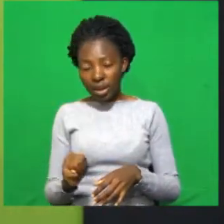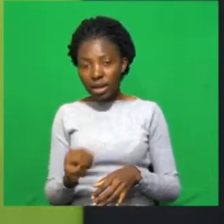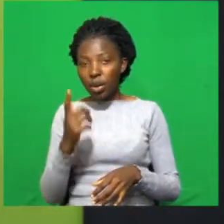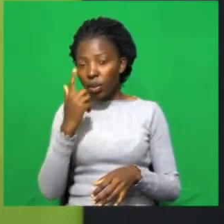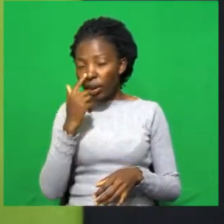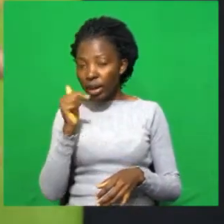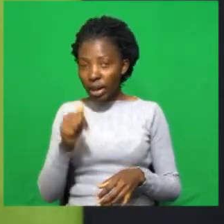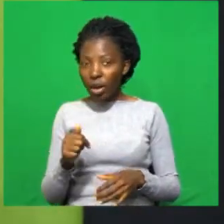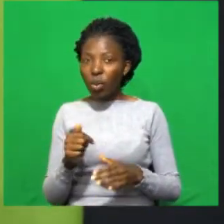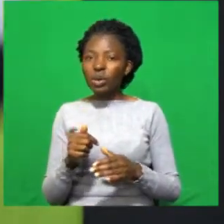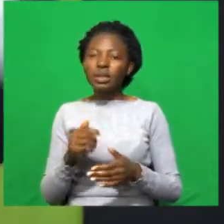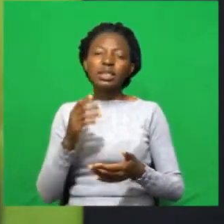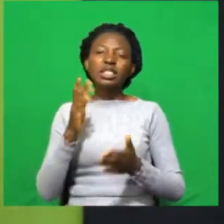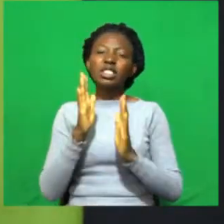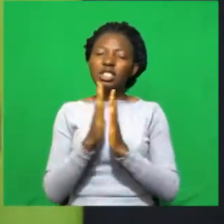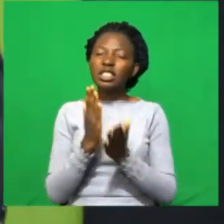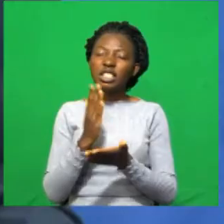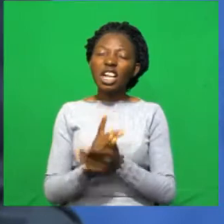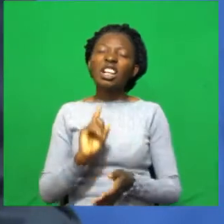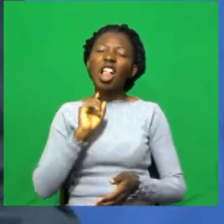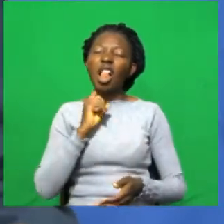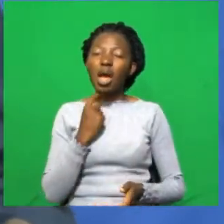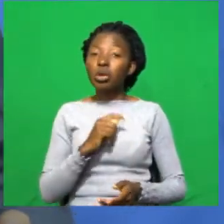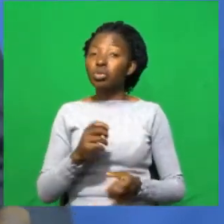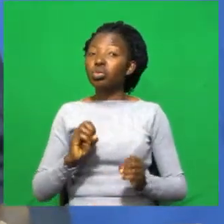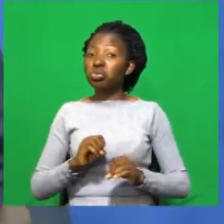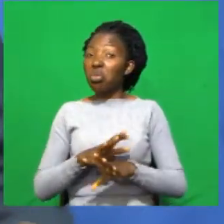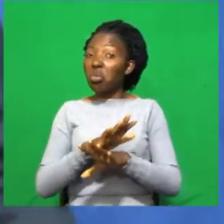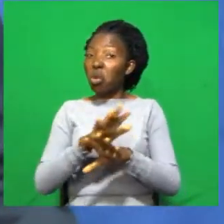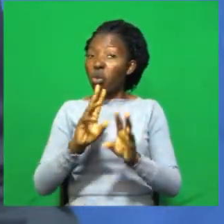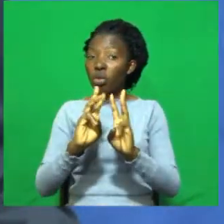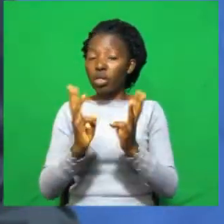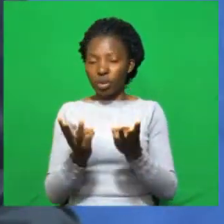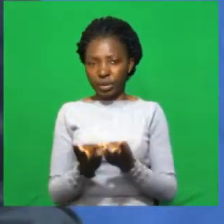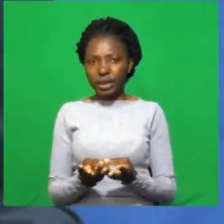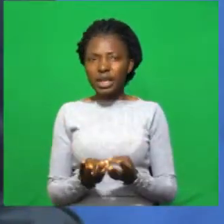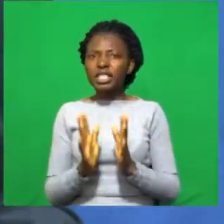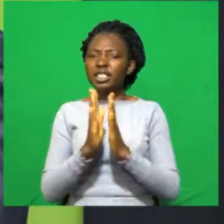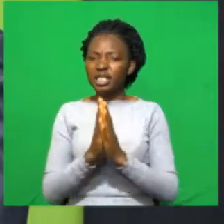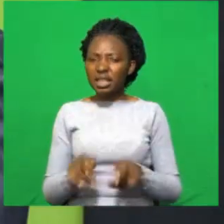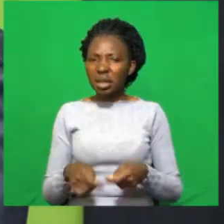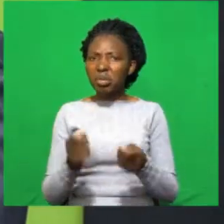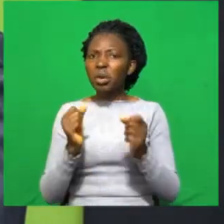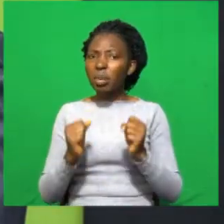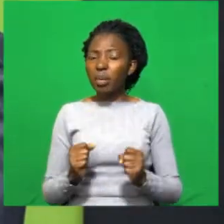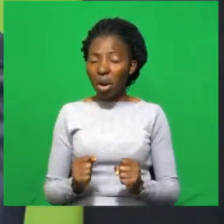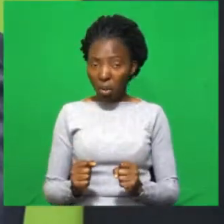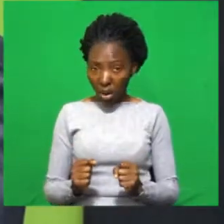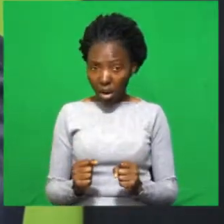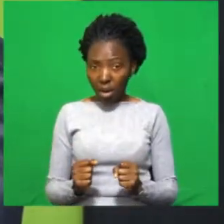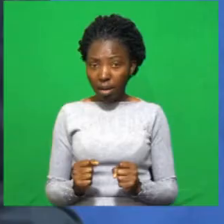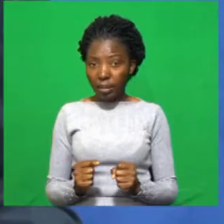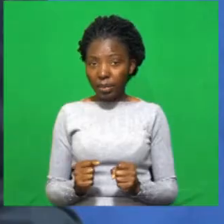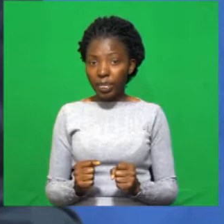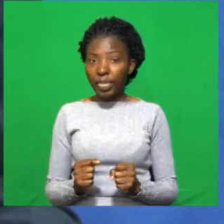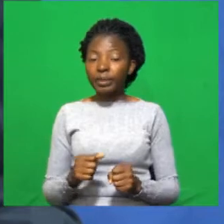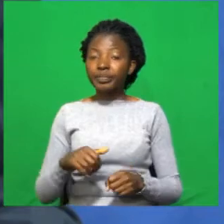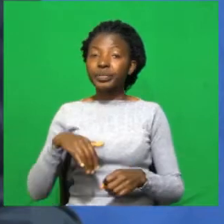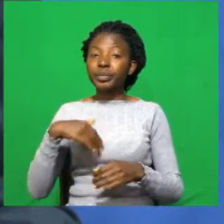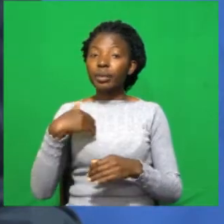yakasununguka kuita nhema dzese idzi nguva yakadai. chechi payakanyatsokuwana masimba akakwana